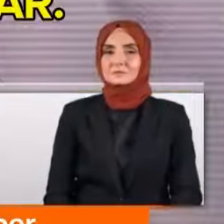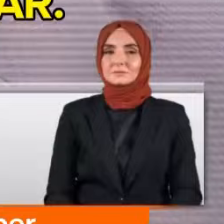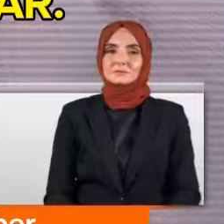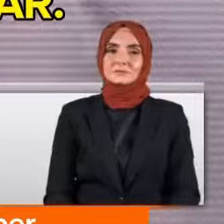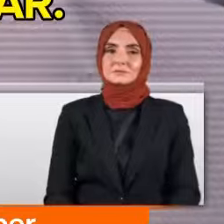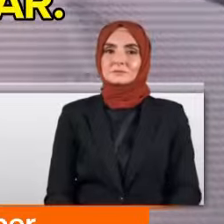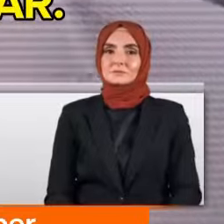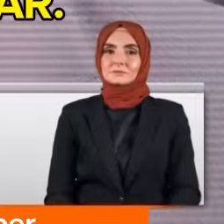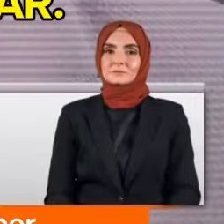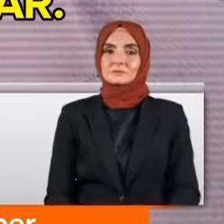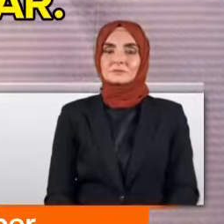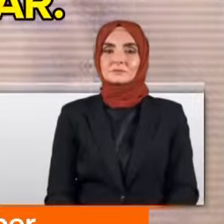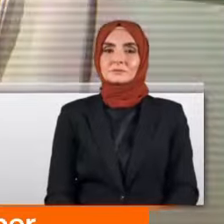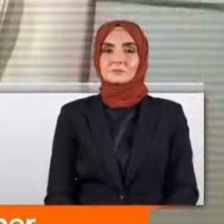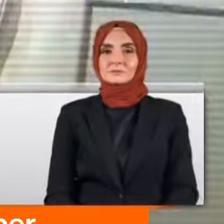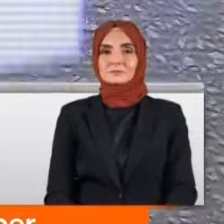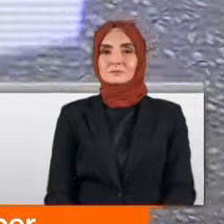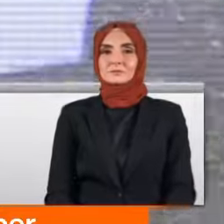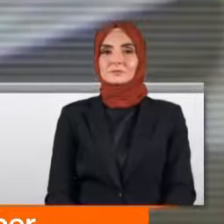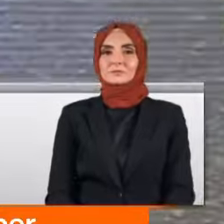Şu anda benim toplam iki arabada 110 bin lira var.